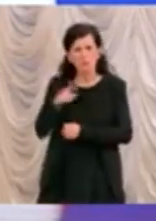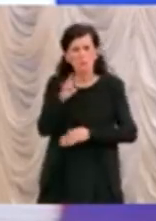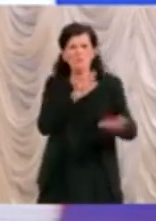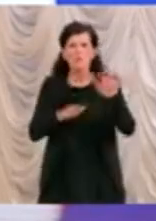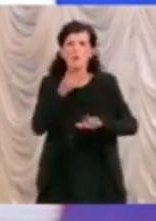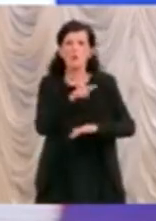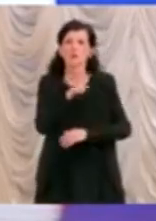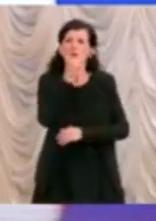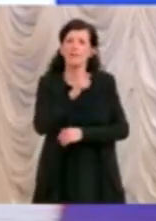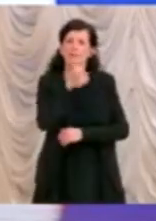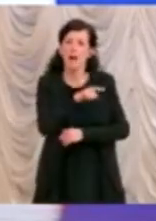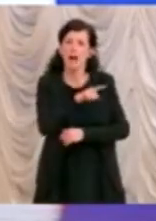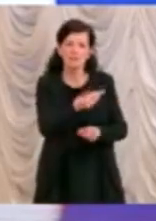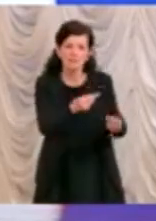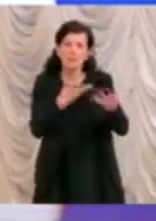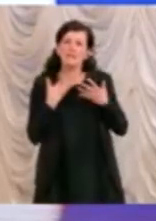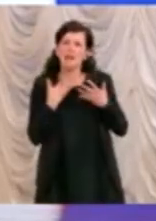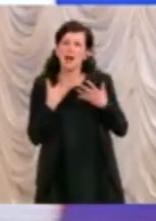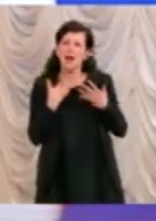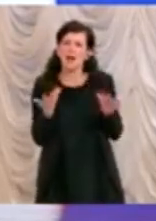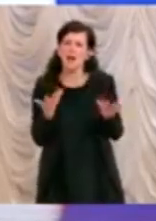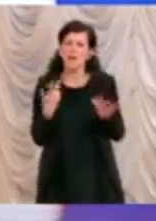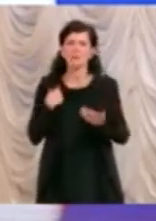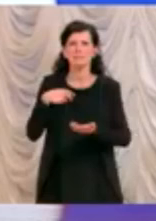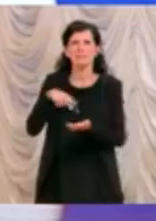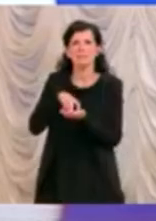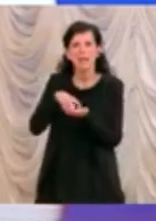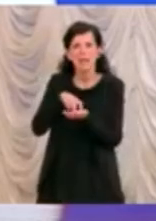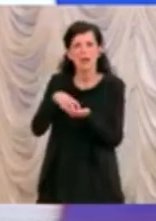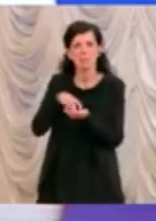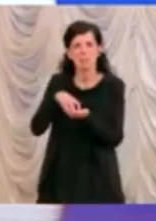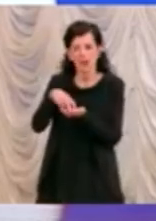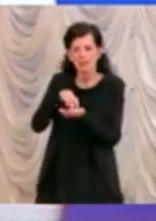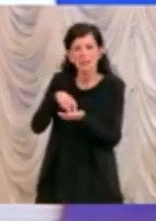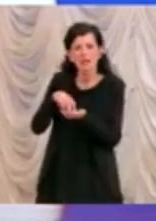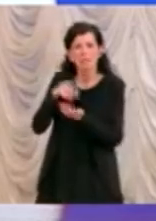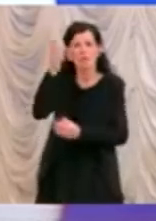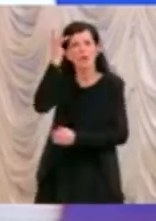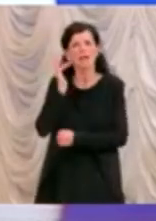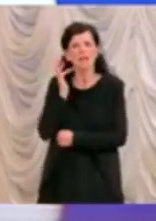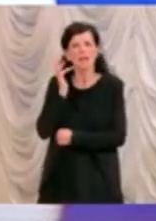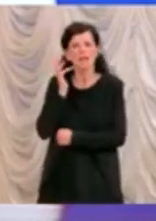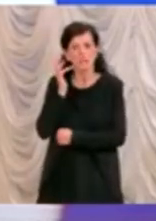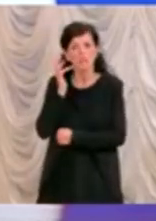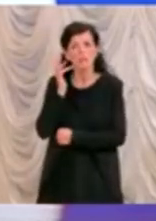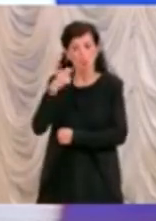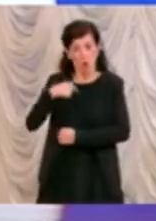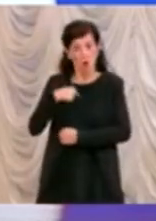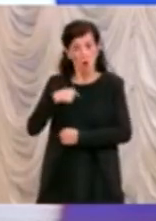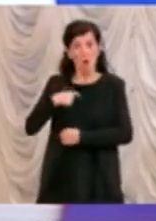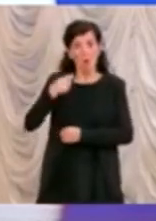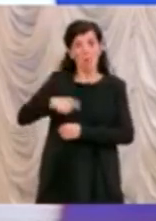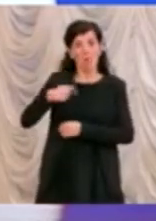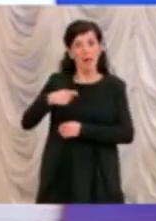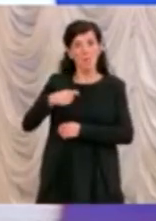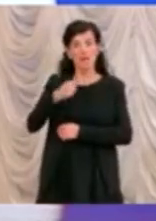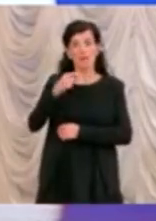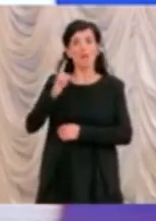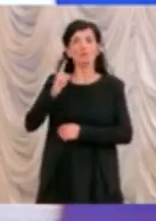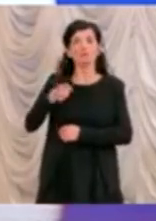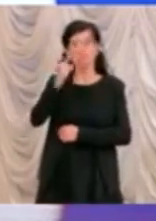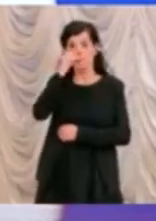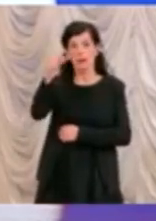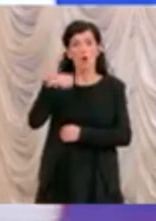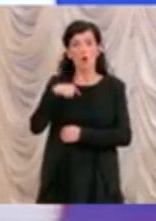che vengono dette rischiano di indebolire detti indebolire non il premier giuseppe conte non il governo